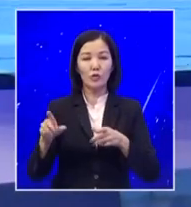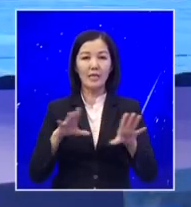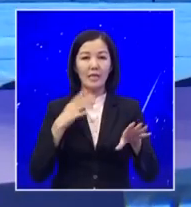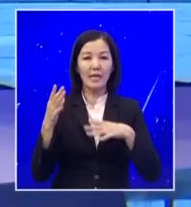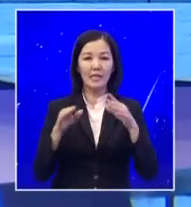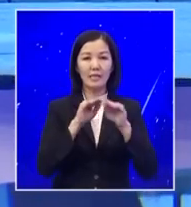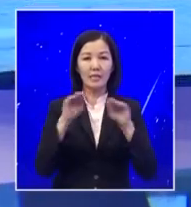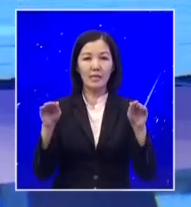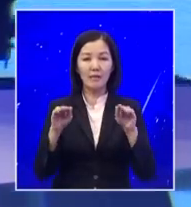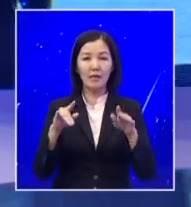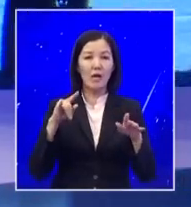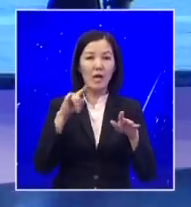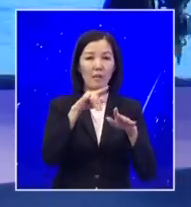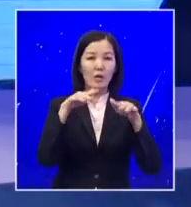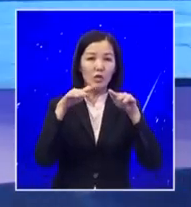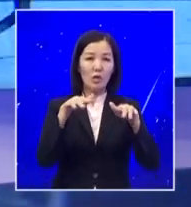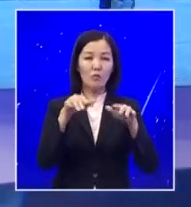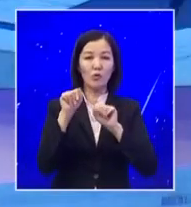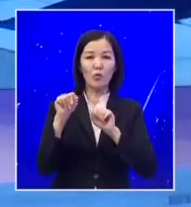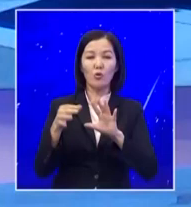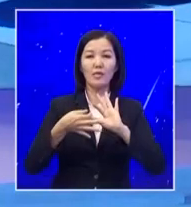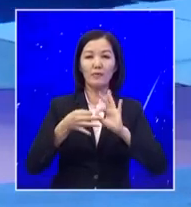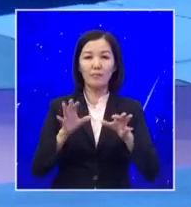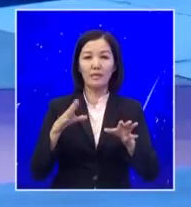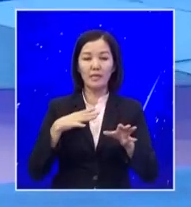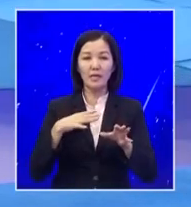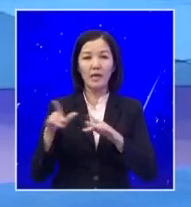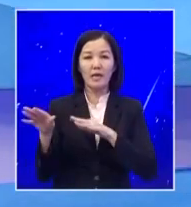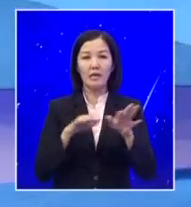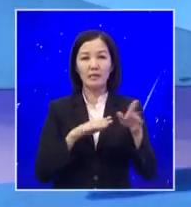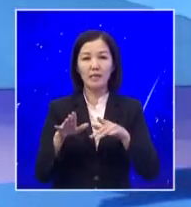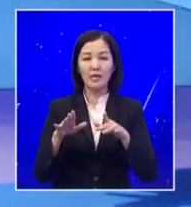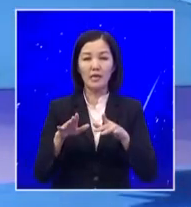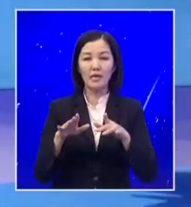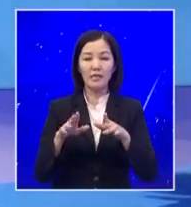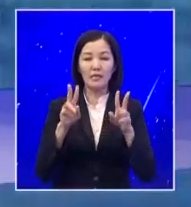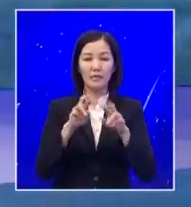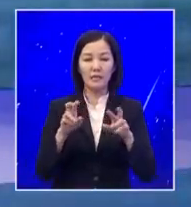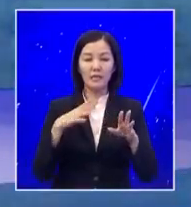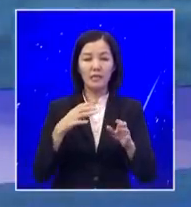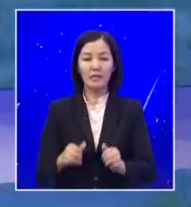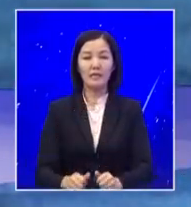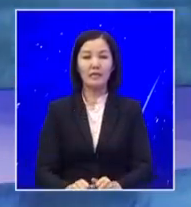дайындықтар деңгейімен әуе шабуылына қорғанысын пысықтады. Олар өзара іс-қимыл деңгейлерін тексерді.